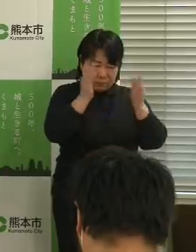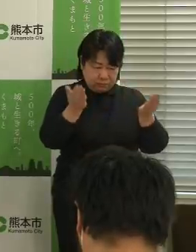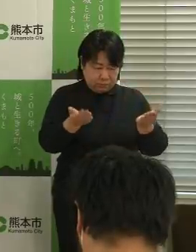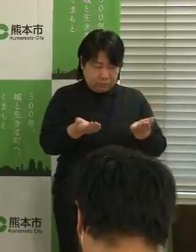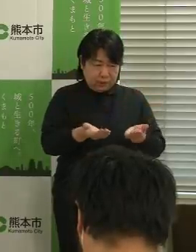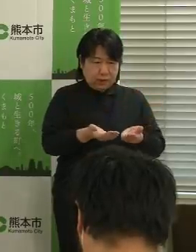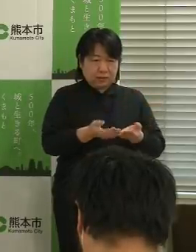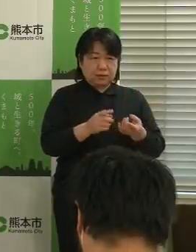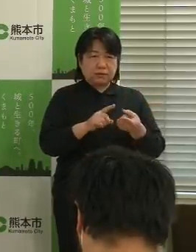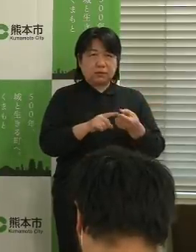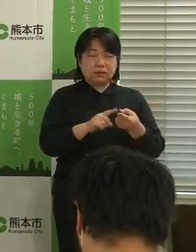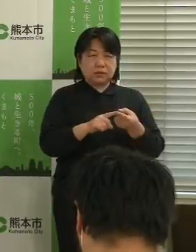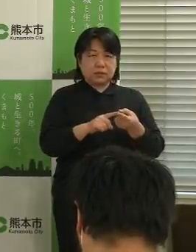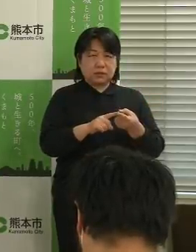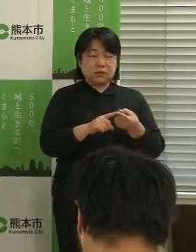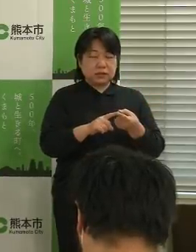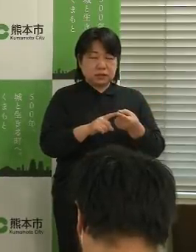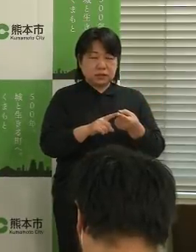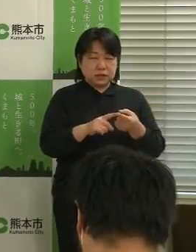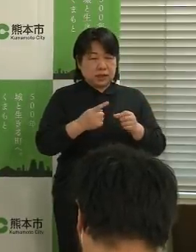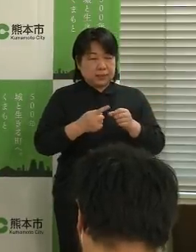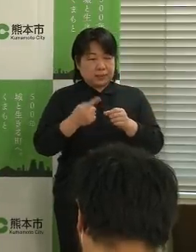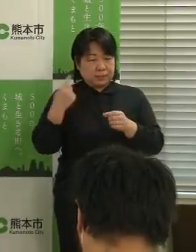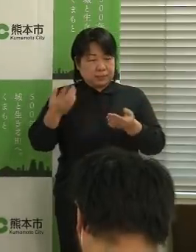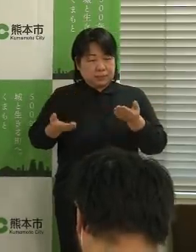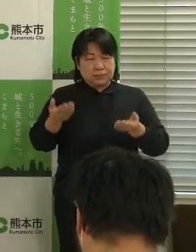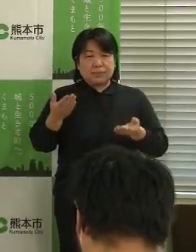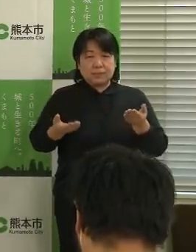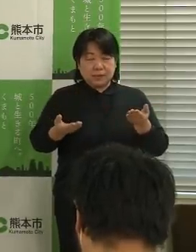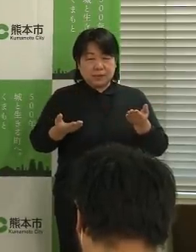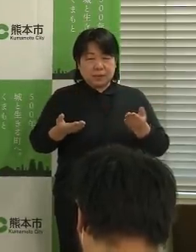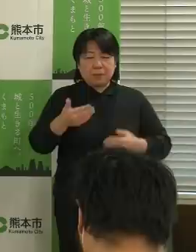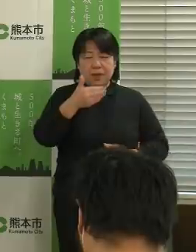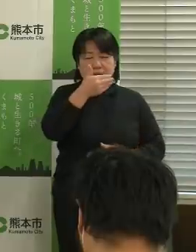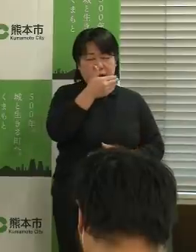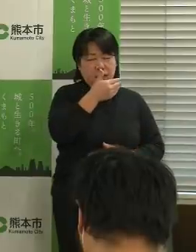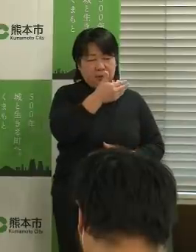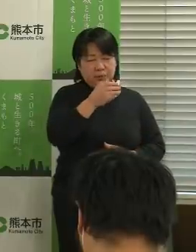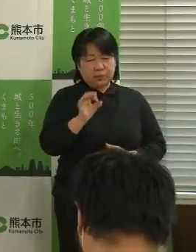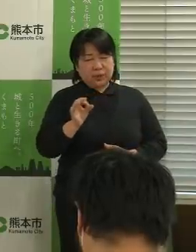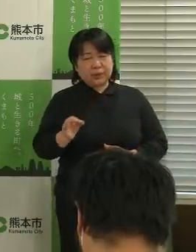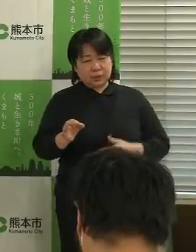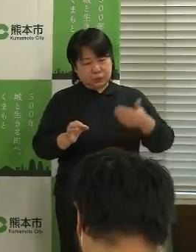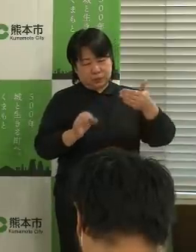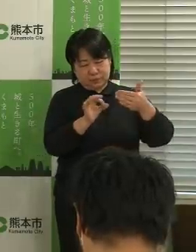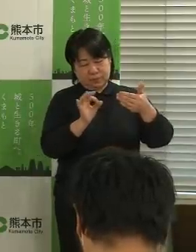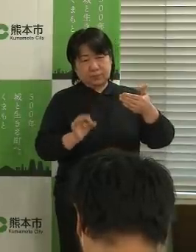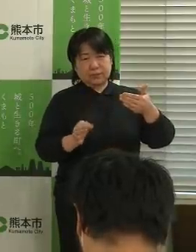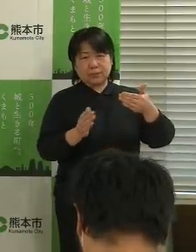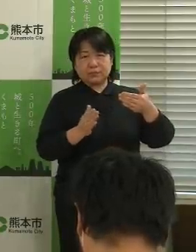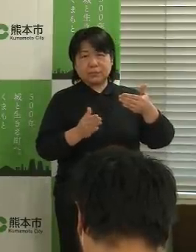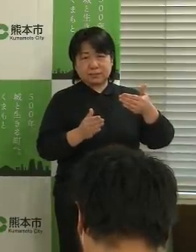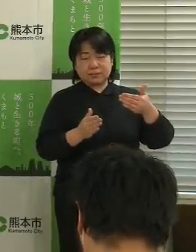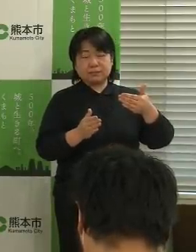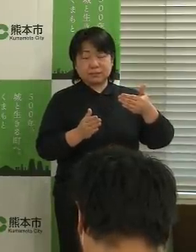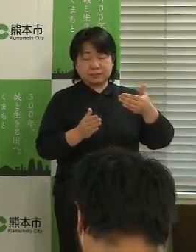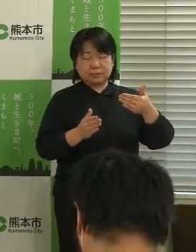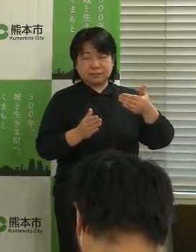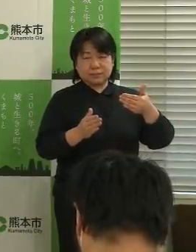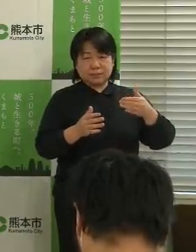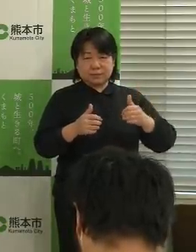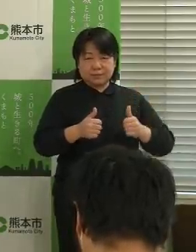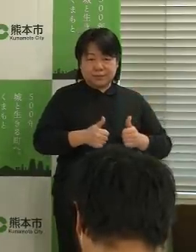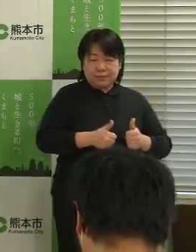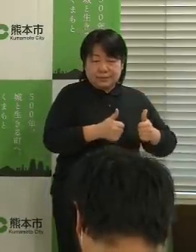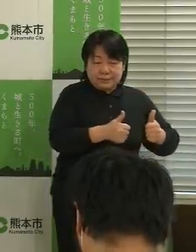てはもう例年に比べれば極めてですね、9% とか、そういったパーセンテージでありますので、移動的